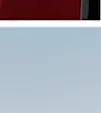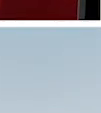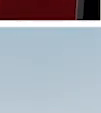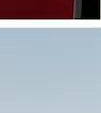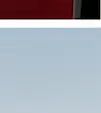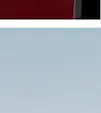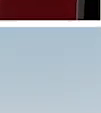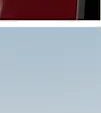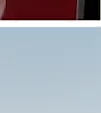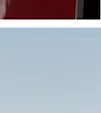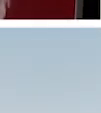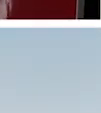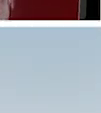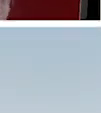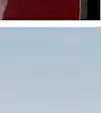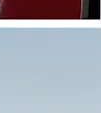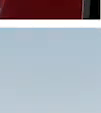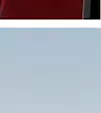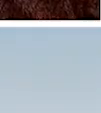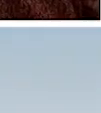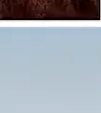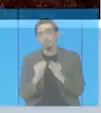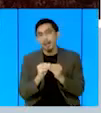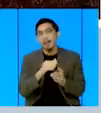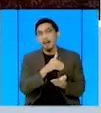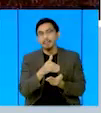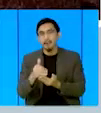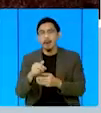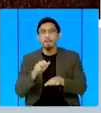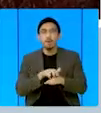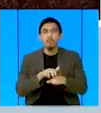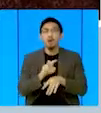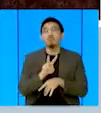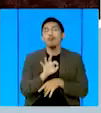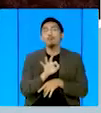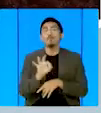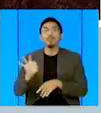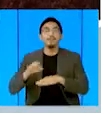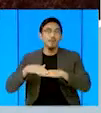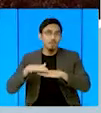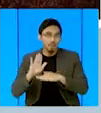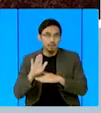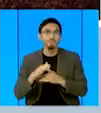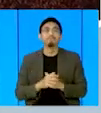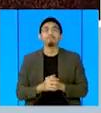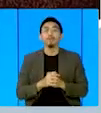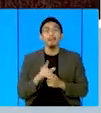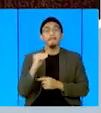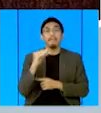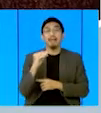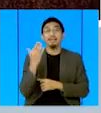hari Sabtu kemarin sudah mencapai 20.000 penumpang dan memang sejak tadi pagi dari